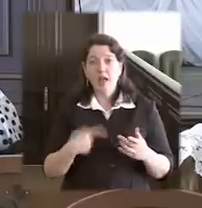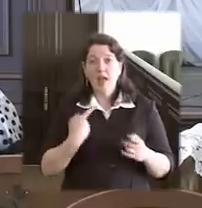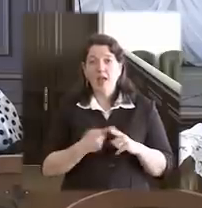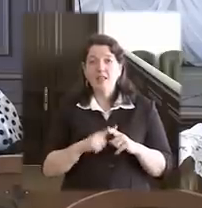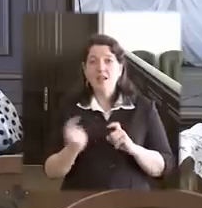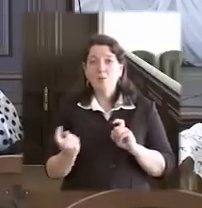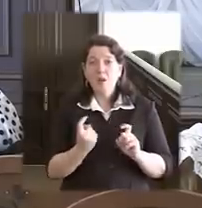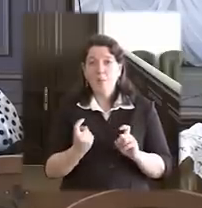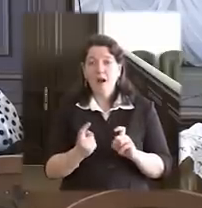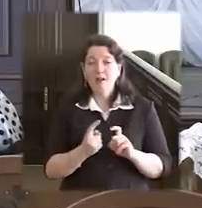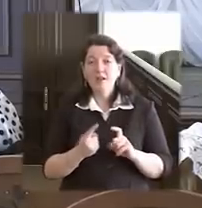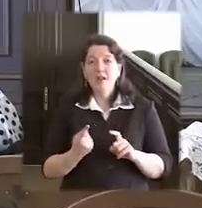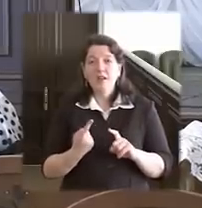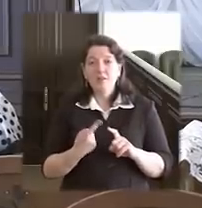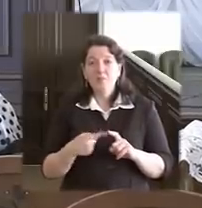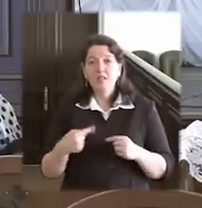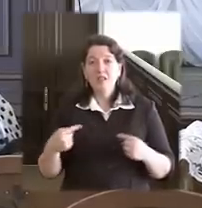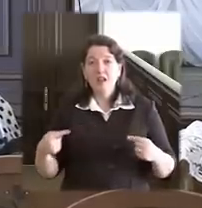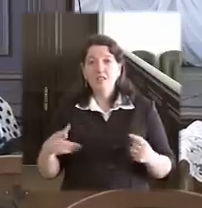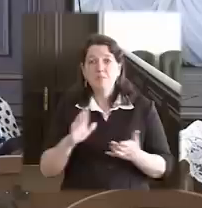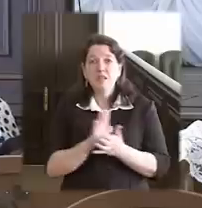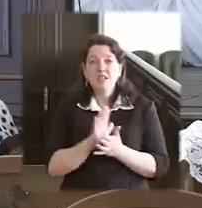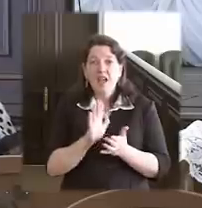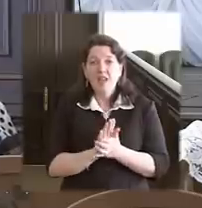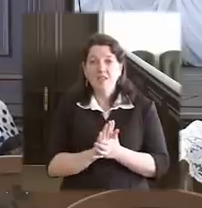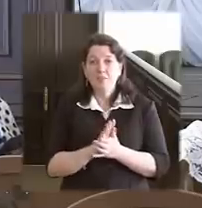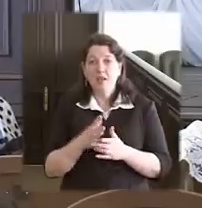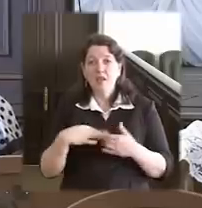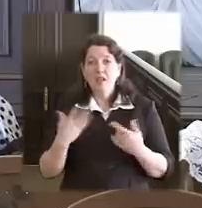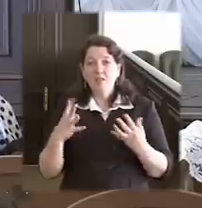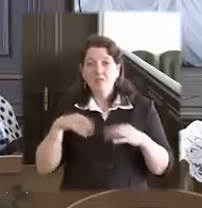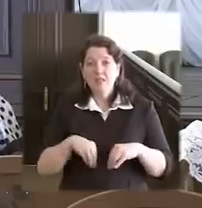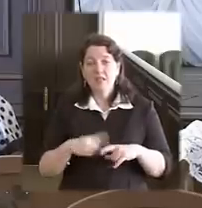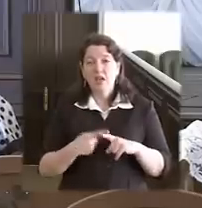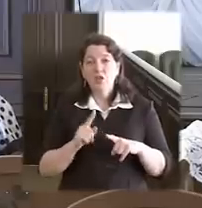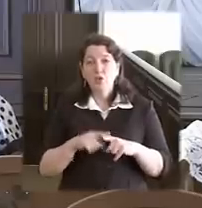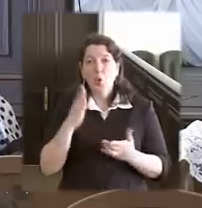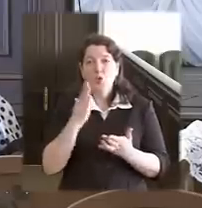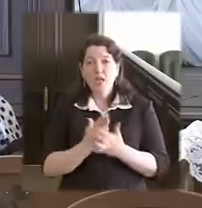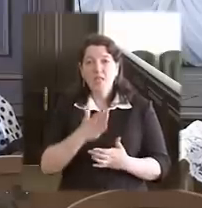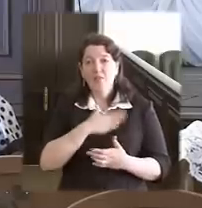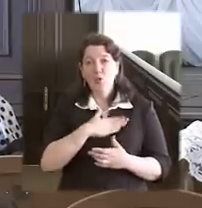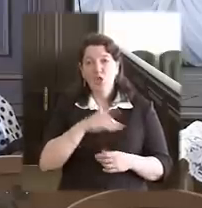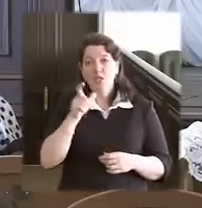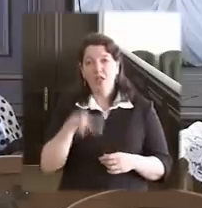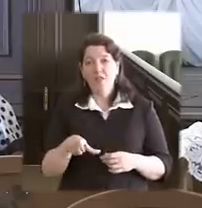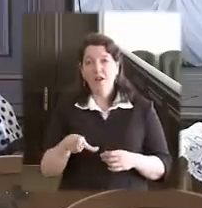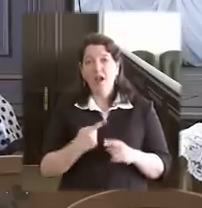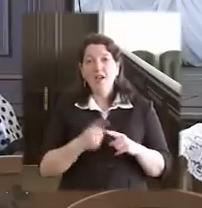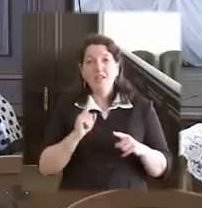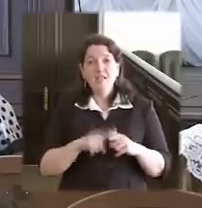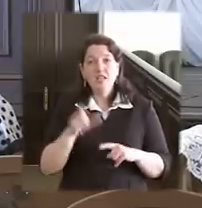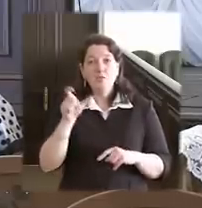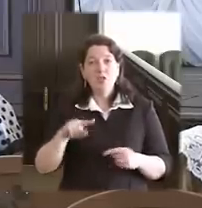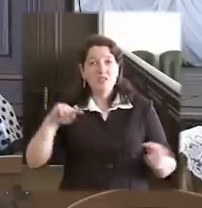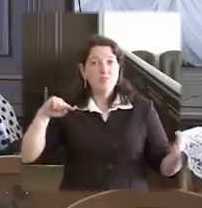это борьба со всем тем грязным и низменным, что есть в его душе. Должен бороться, оказывается,